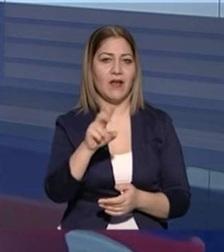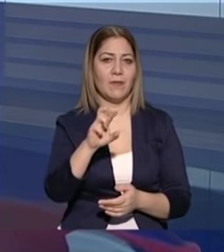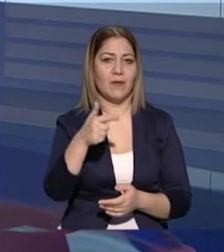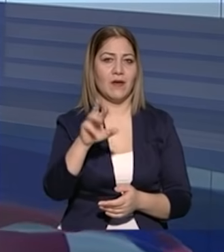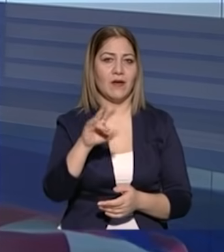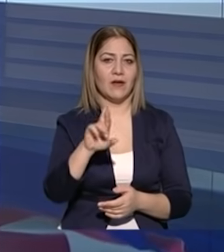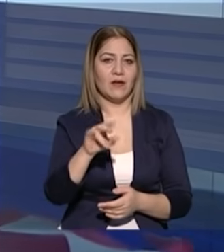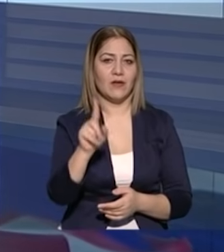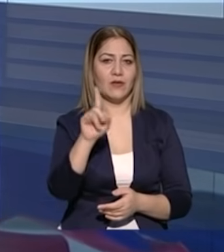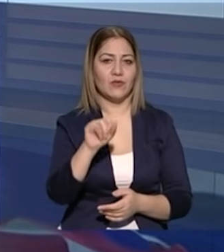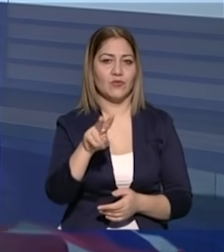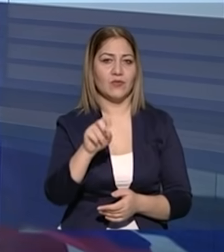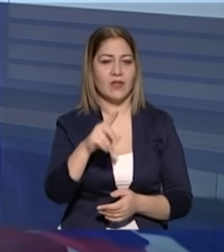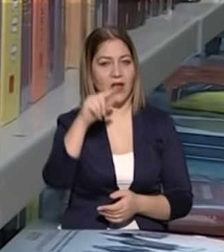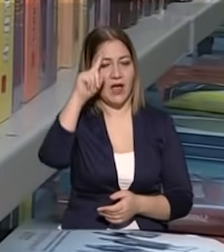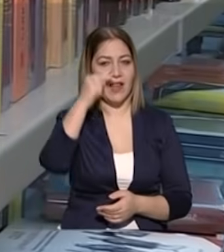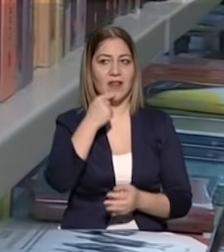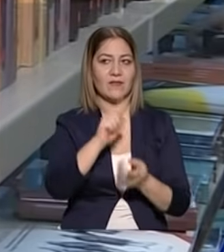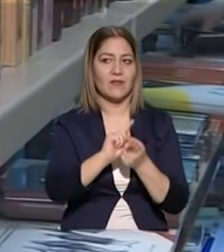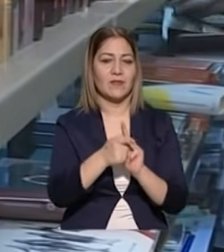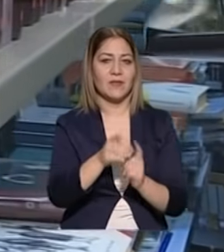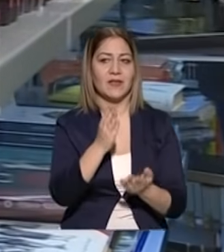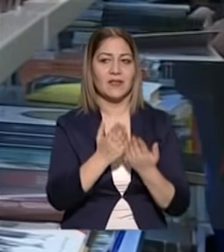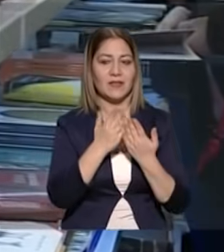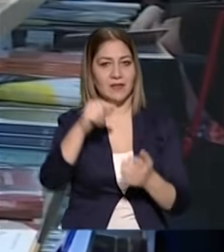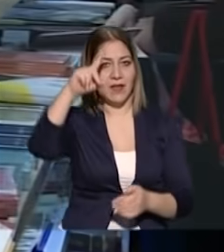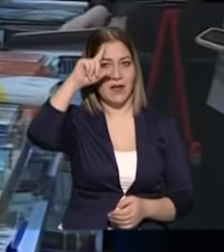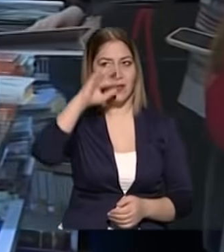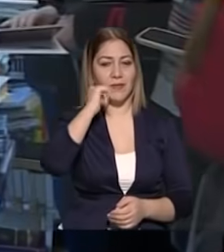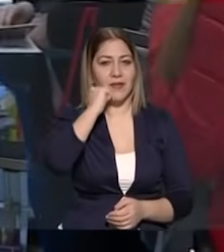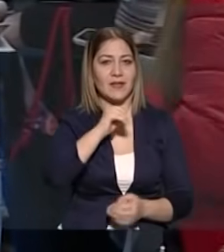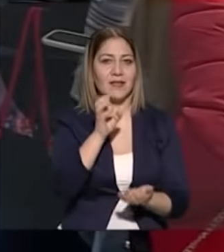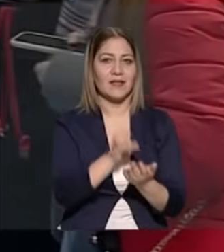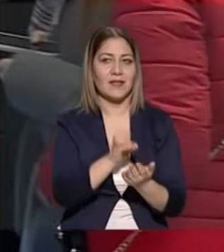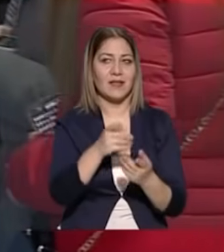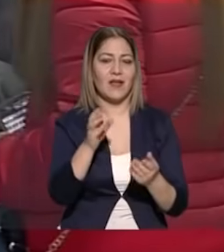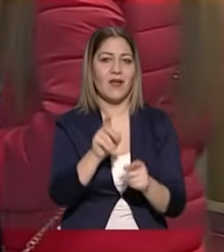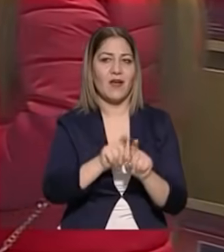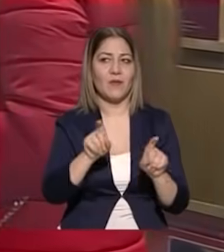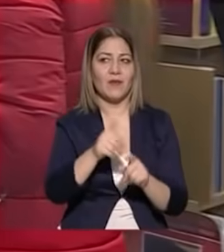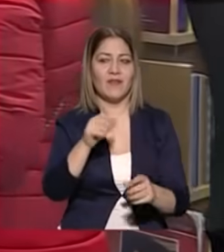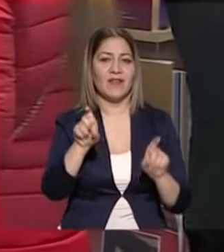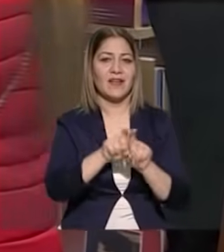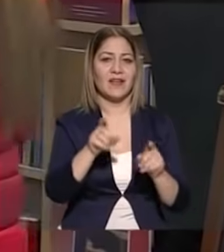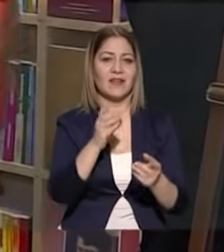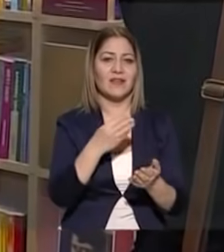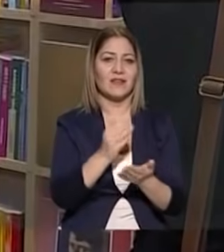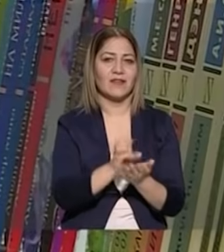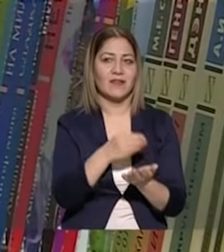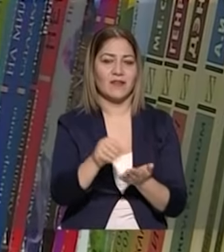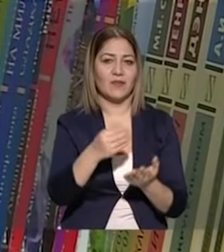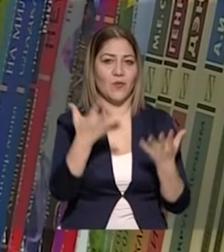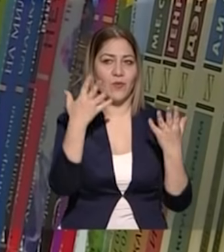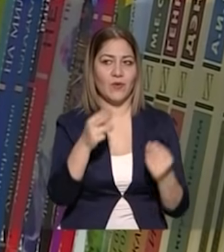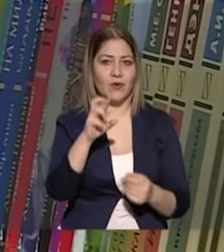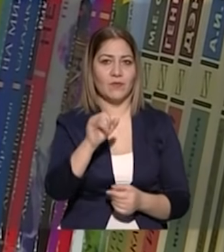Զուլալի հայերեն տարբերակն է։ Ընթերցողները Հայաստանի ամենահին գրախանութում են։ Մի լավ գրքախառնվելու օր է։ Բուկինիստն